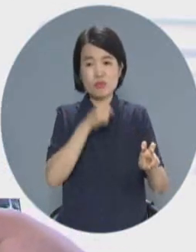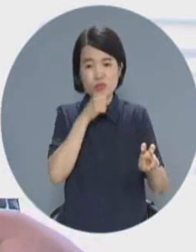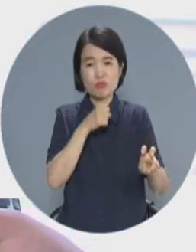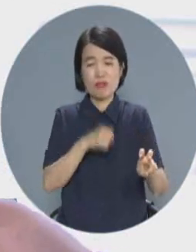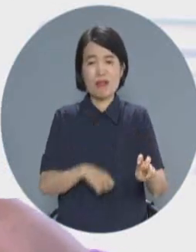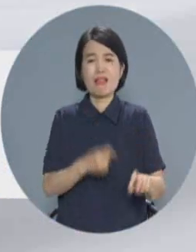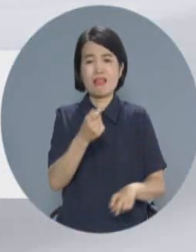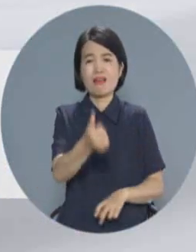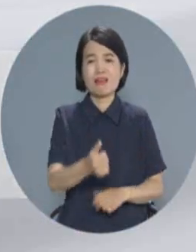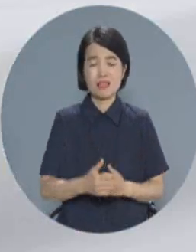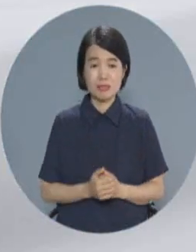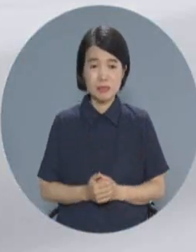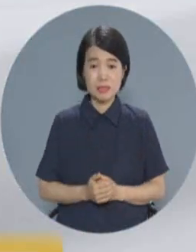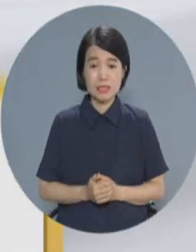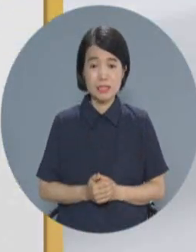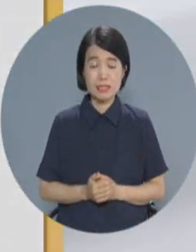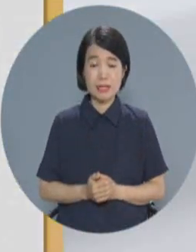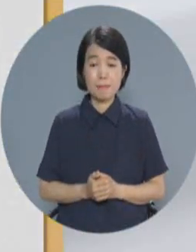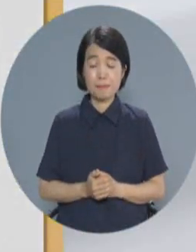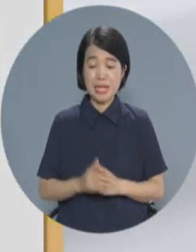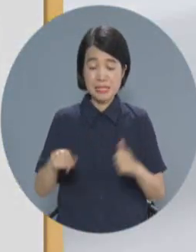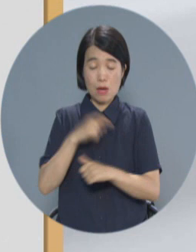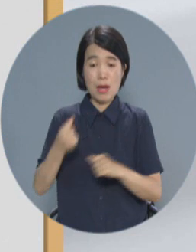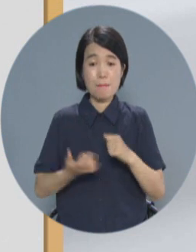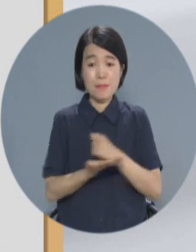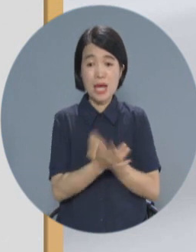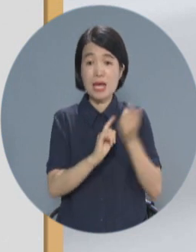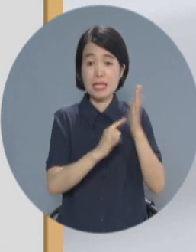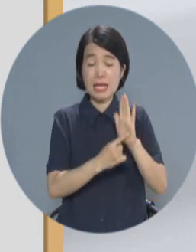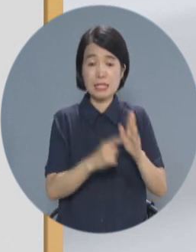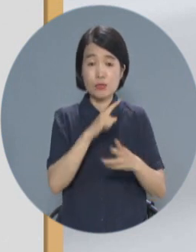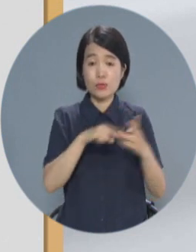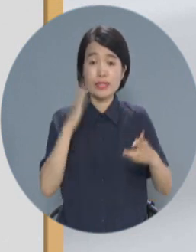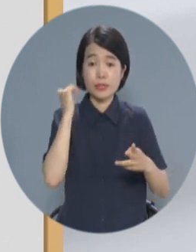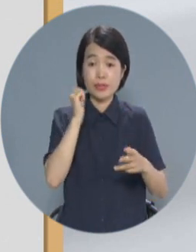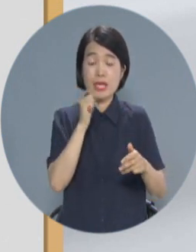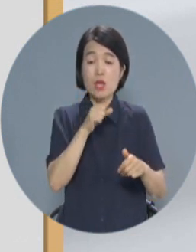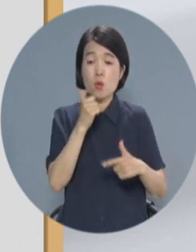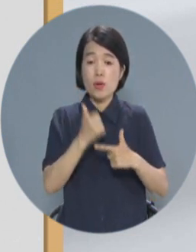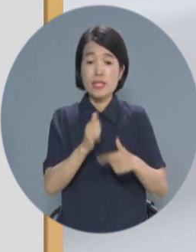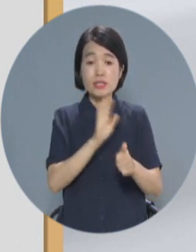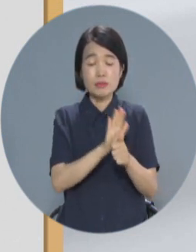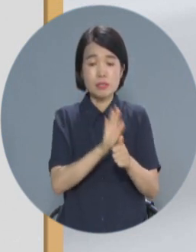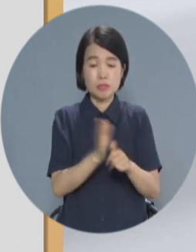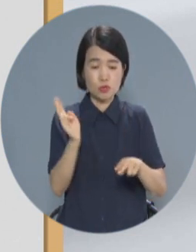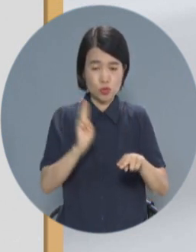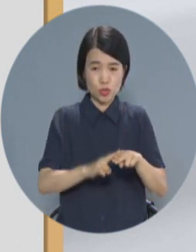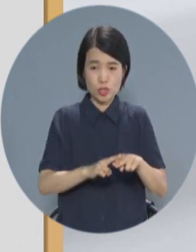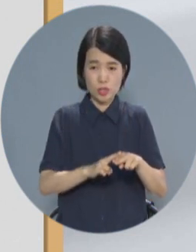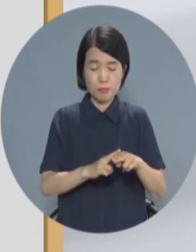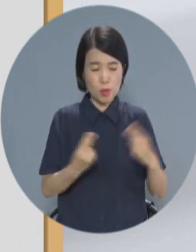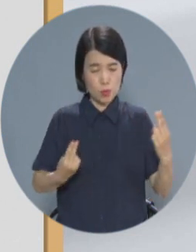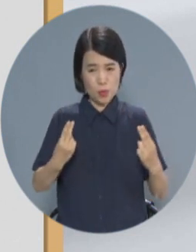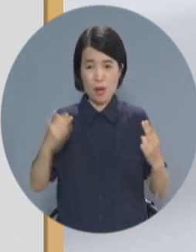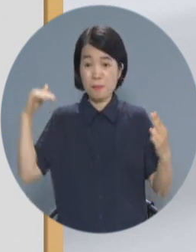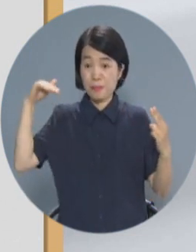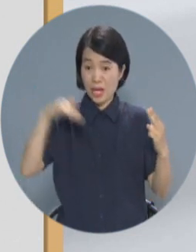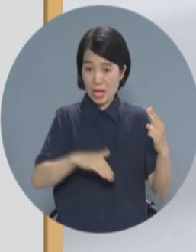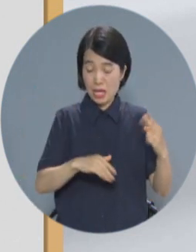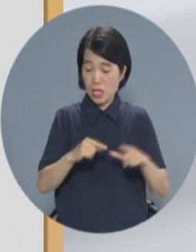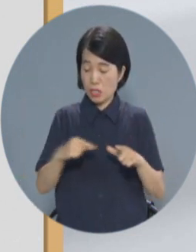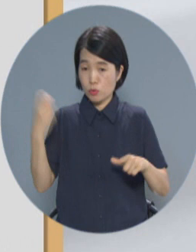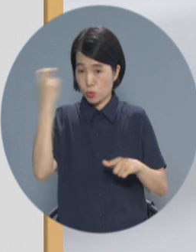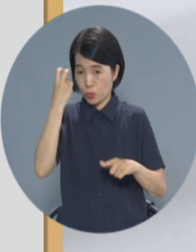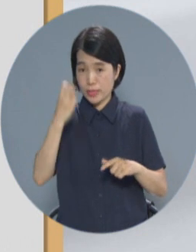주는 점수다 말. 이를 반영하듯 윤 대통령에 대한 호남의 지지율은 취임 직후보다 크게 하락했고 일부